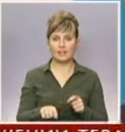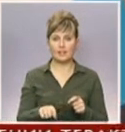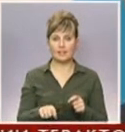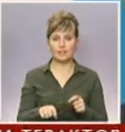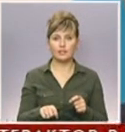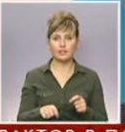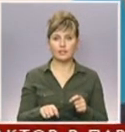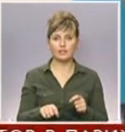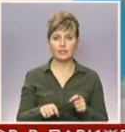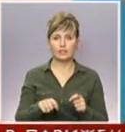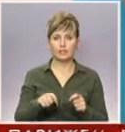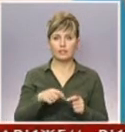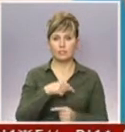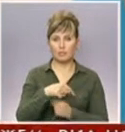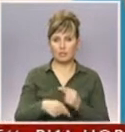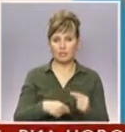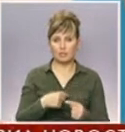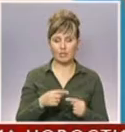субъектов